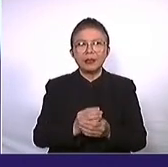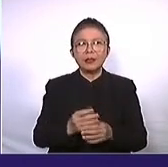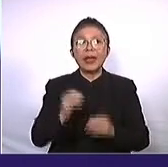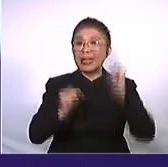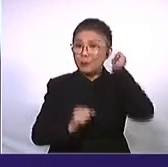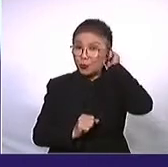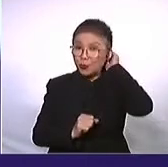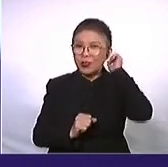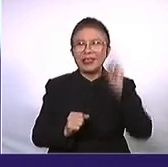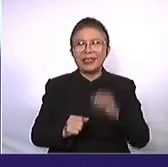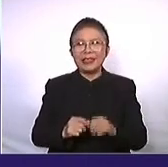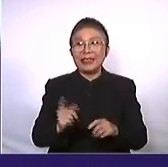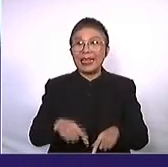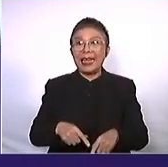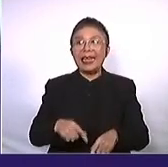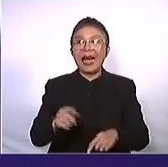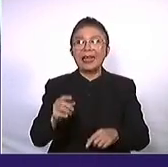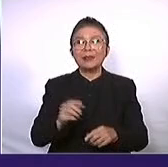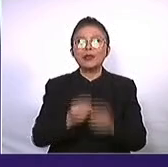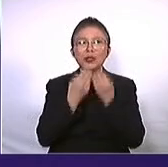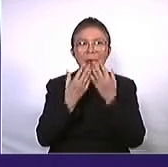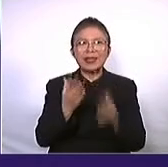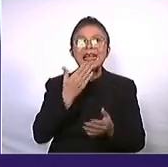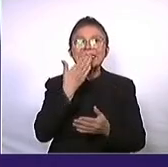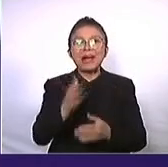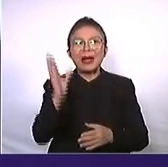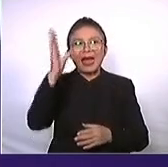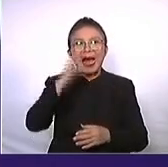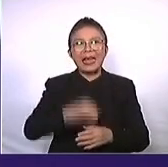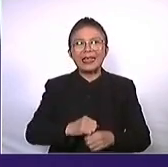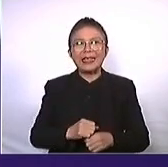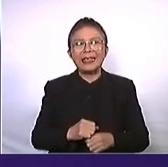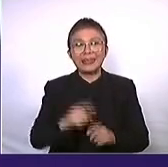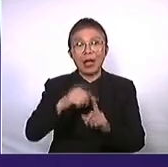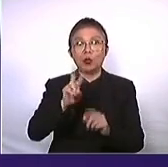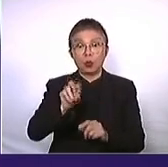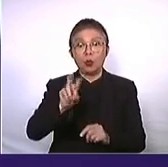kita dalam rangka mengucapkan selamat Hari Ibu 22 Desember